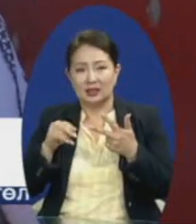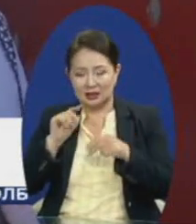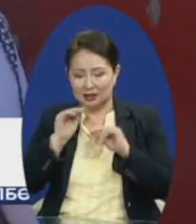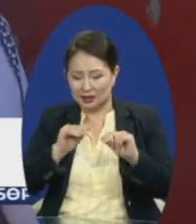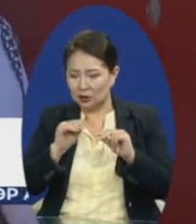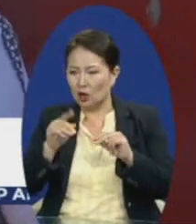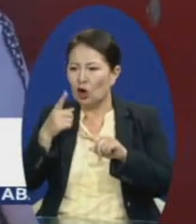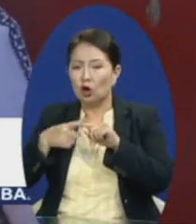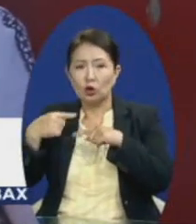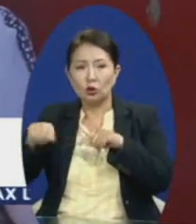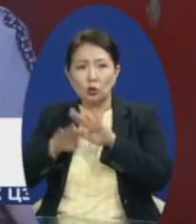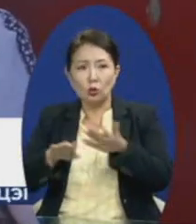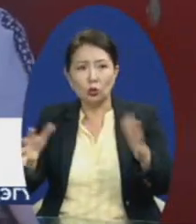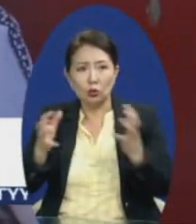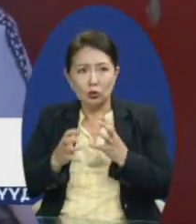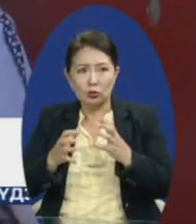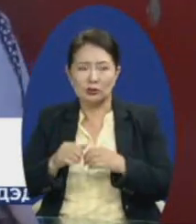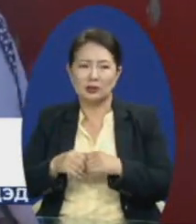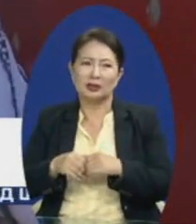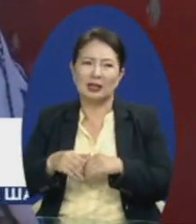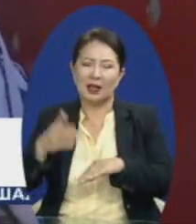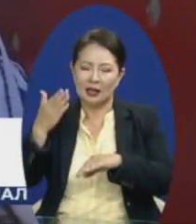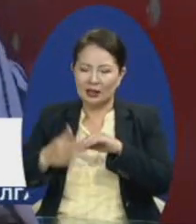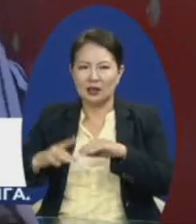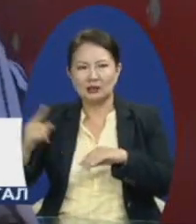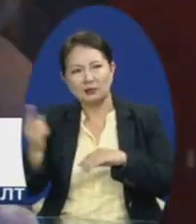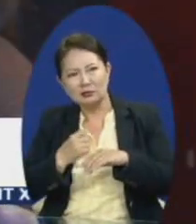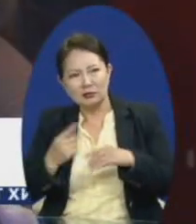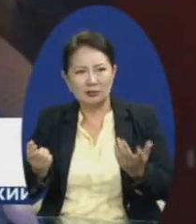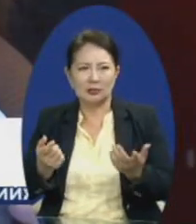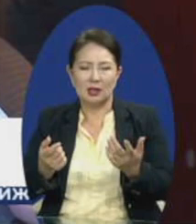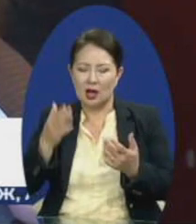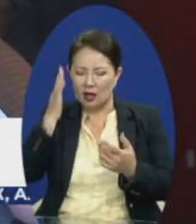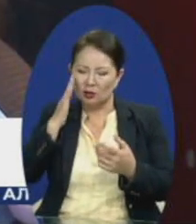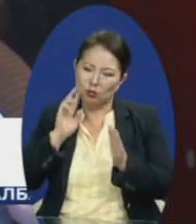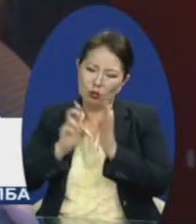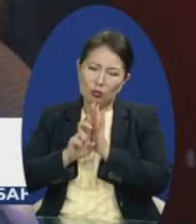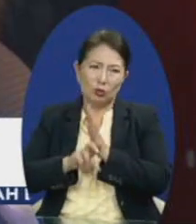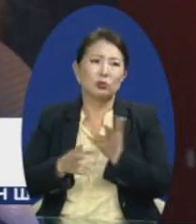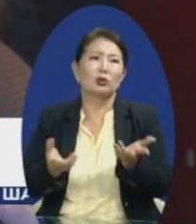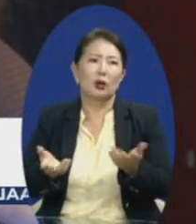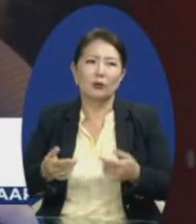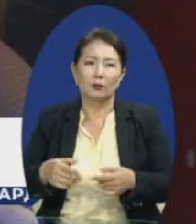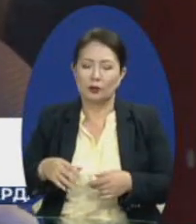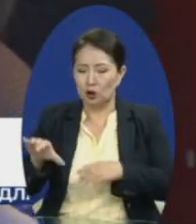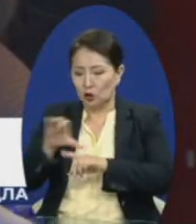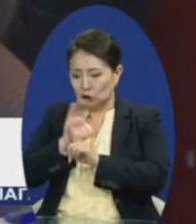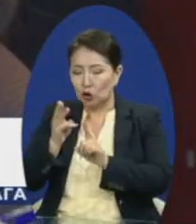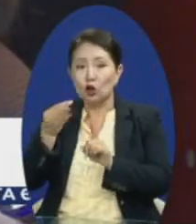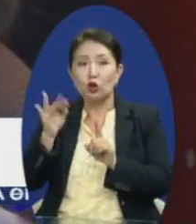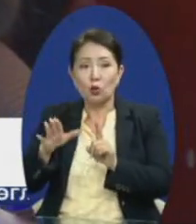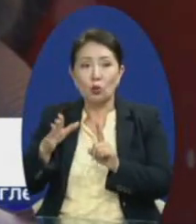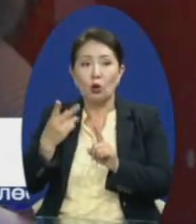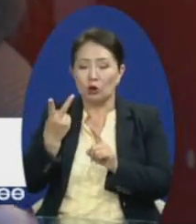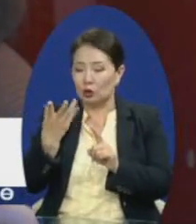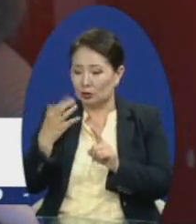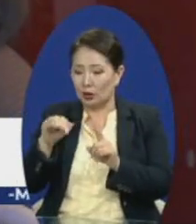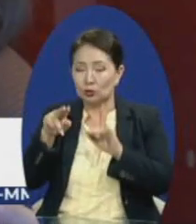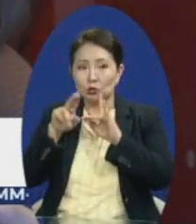хүүхдүүд тэгээ одоо дандаа такси барьна эцэгхийн боломжтой боломжгүй байна. 2012 онд бид соёлын төвийн 250 үнийн